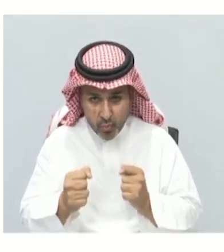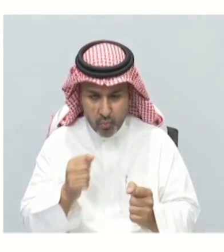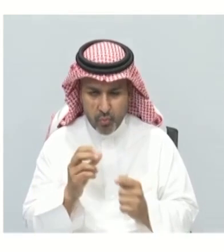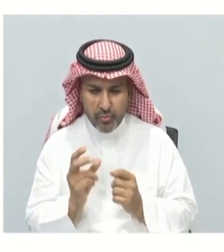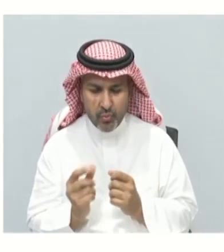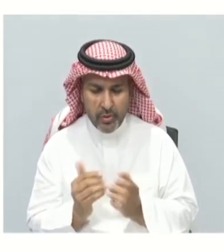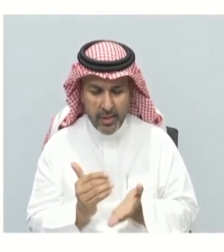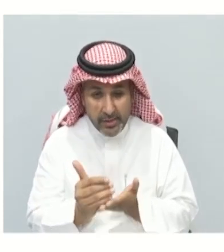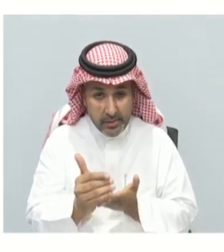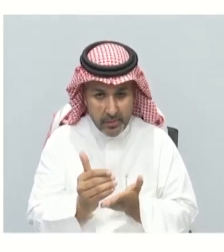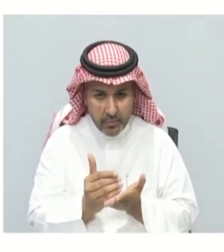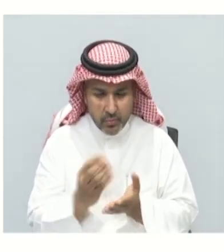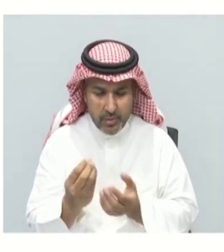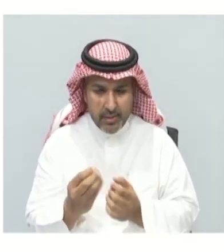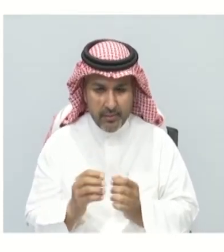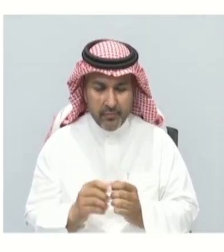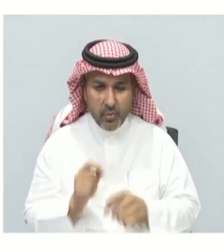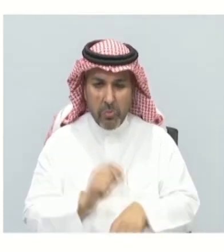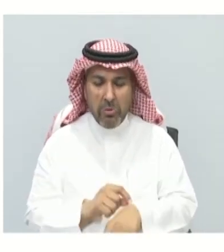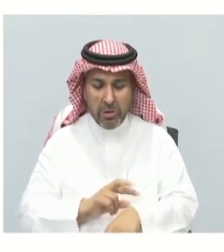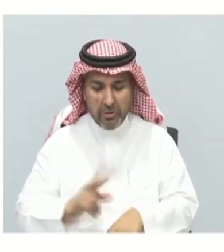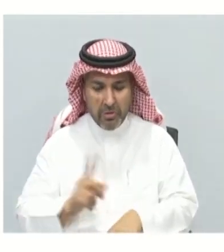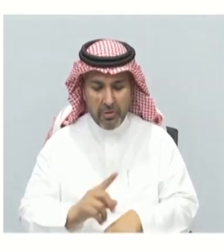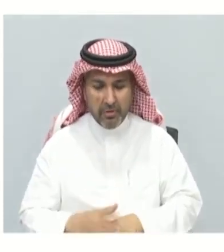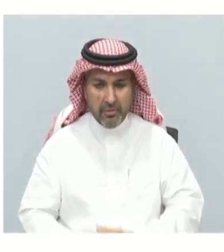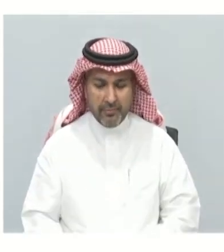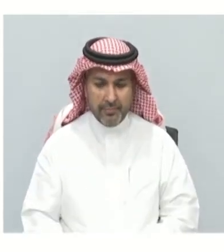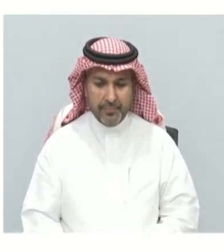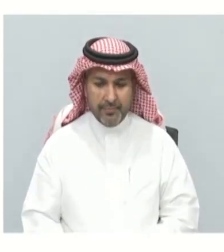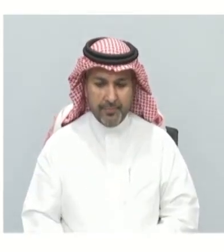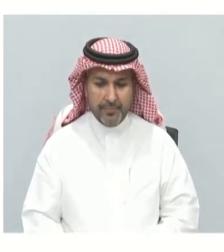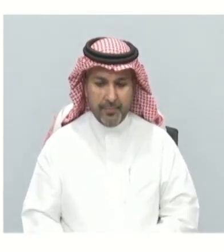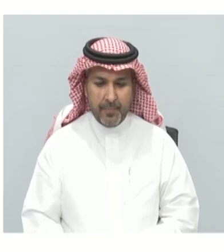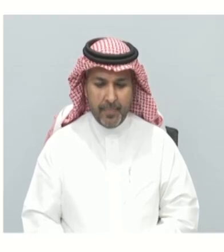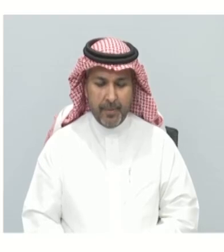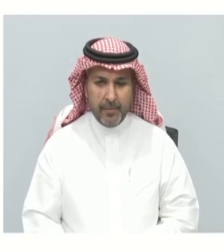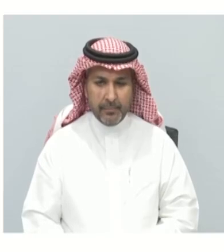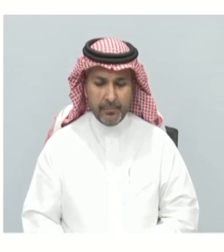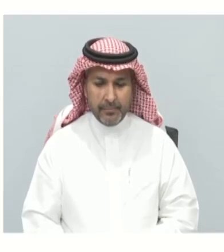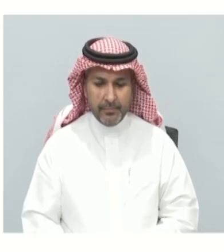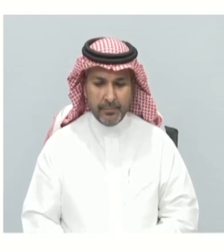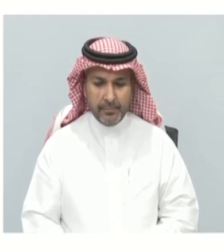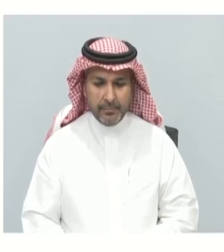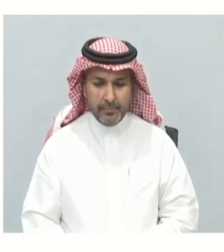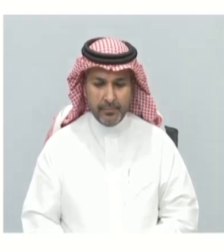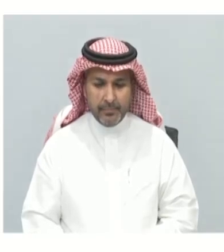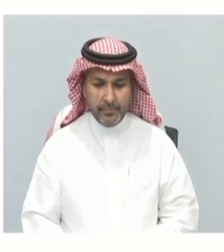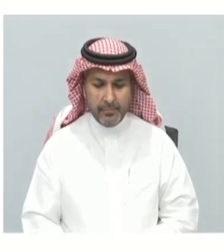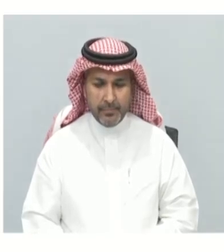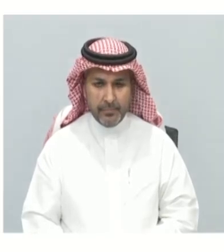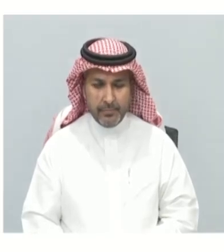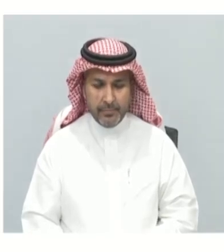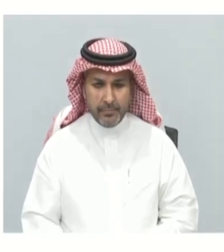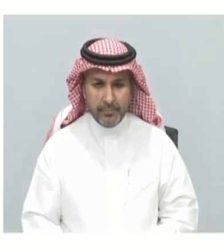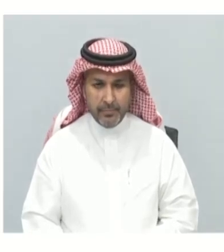كما ظهر لك انقل هذه الشريحه اكتبها في كتابك جدا مهمه طيب تامل ثم اجب على ماذا اعتمدت قبل